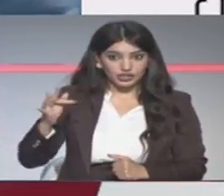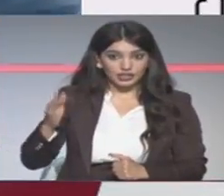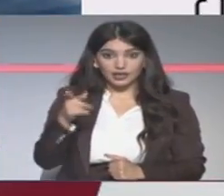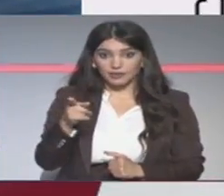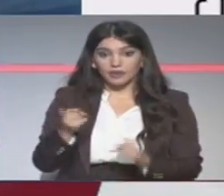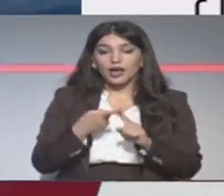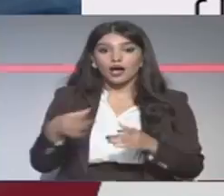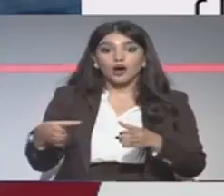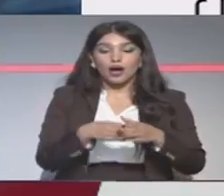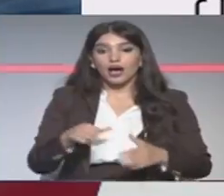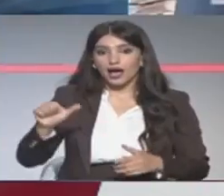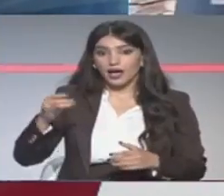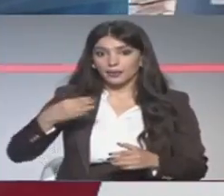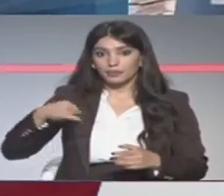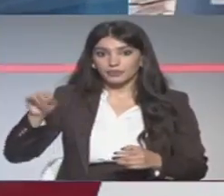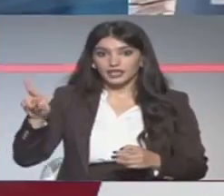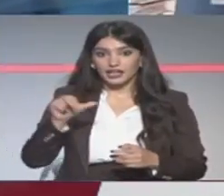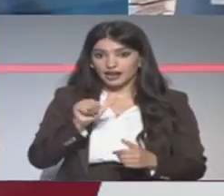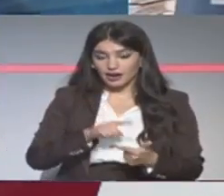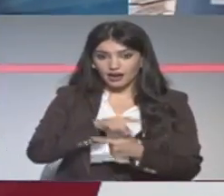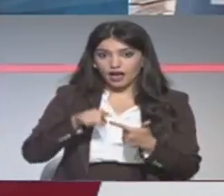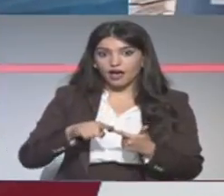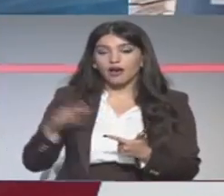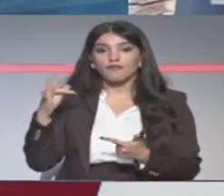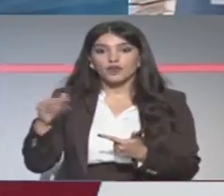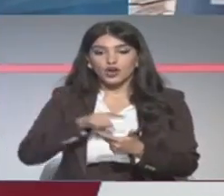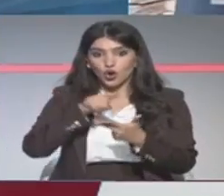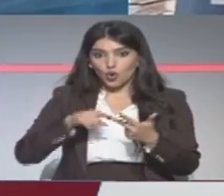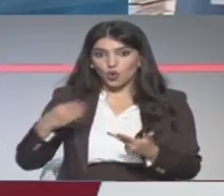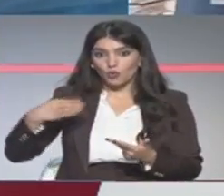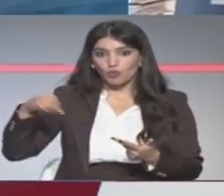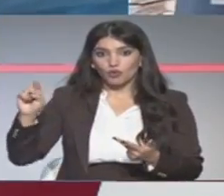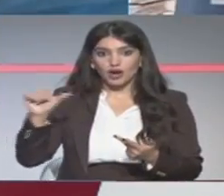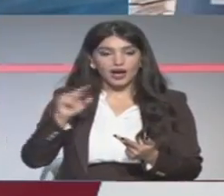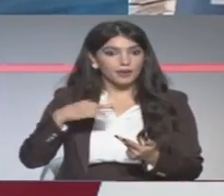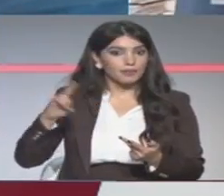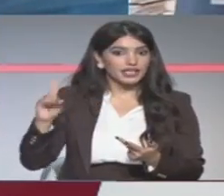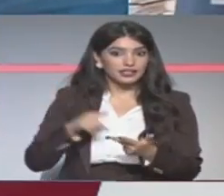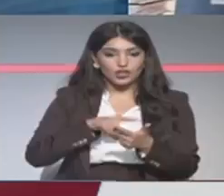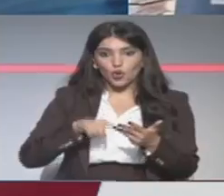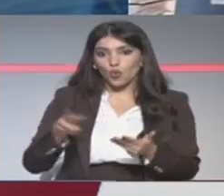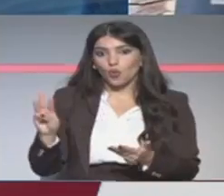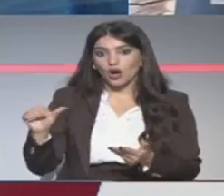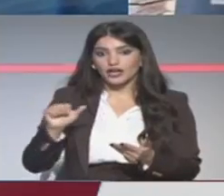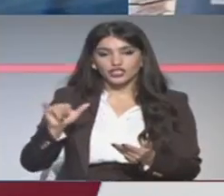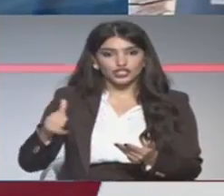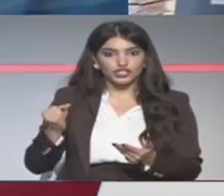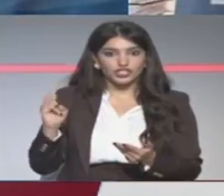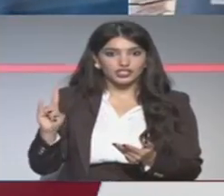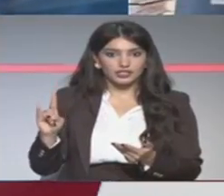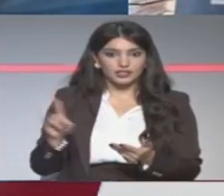المتكونة من أميرة محمد، فوزية الغيلوفي، محمد ياسين جلاصي، وجيه الوافي، ريم